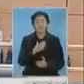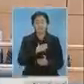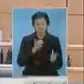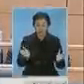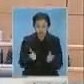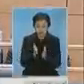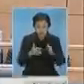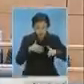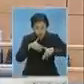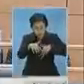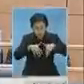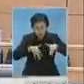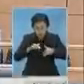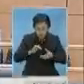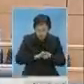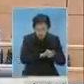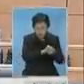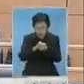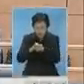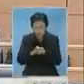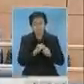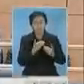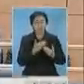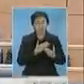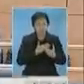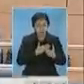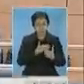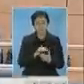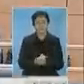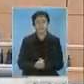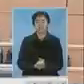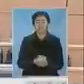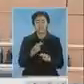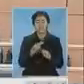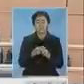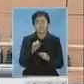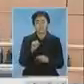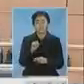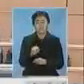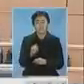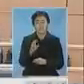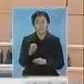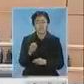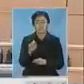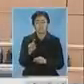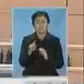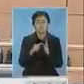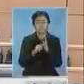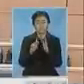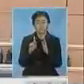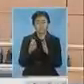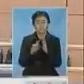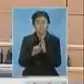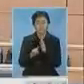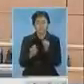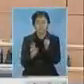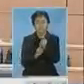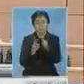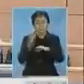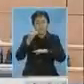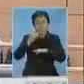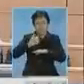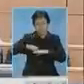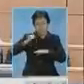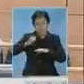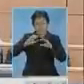ดองสมานฉันท์ของคนในชาติมีนายสมศักดิ์บุญทองอดีตรองอัยการสูงสุดเป็นประธานคณะ